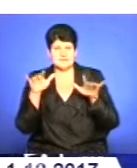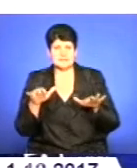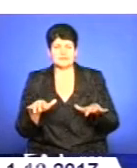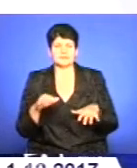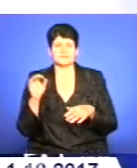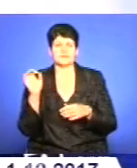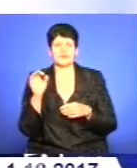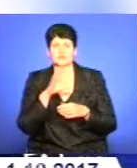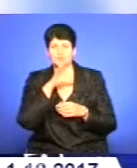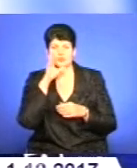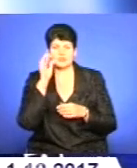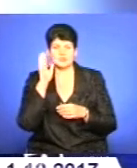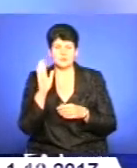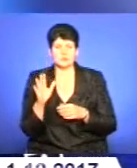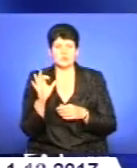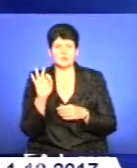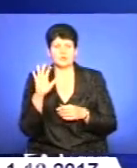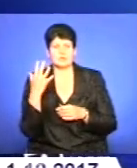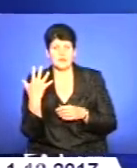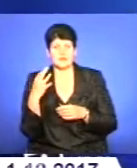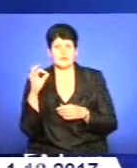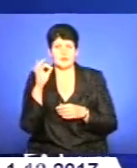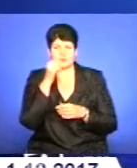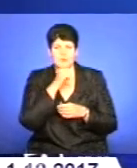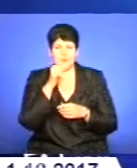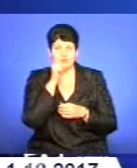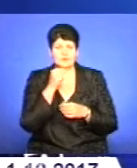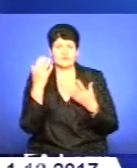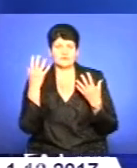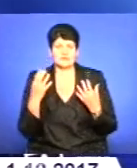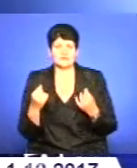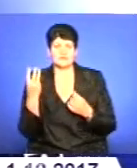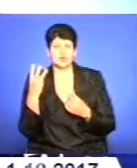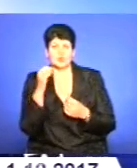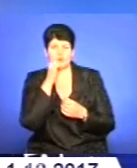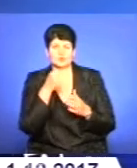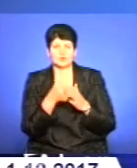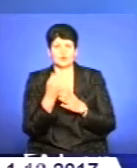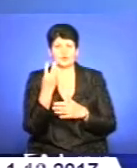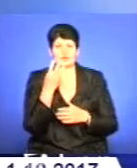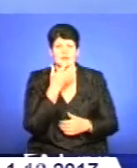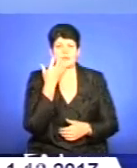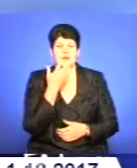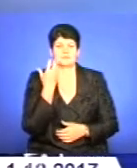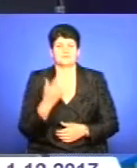показники нічні становитимуть 0-5 градусів морозу, денні від 3 морозу до 3 тепла.